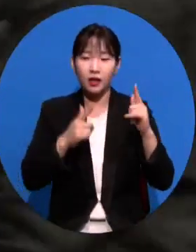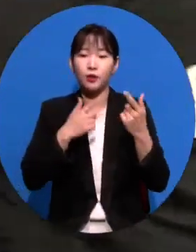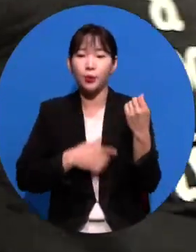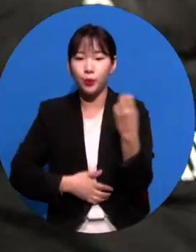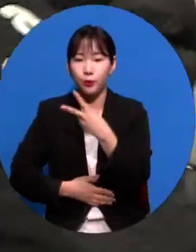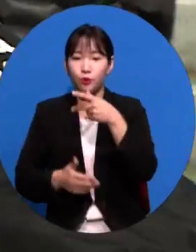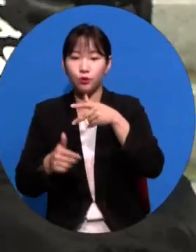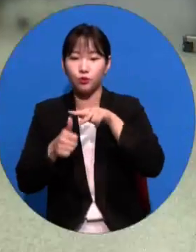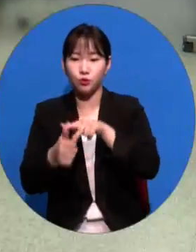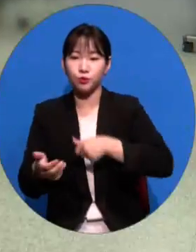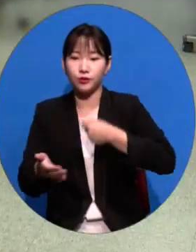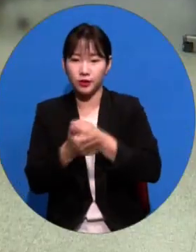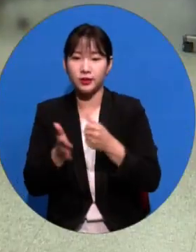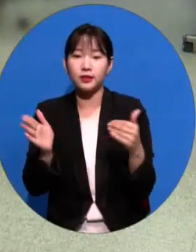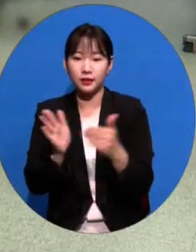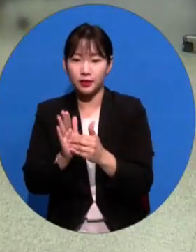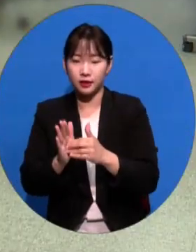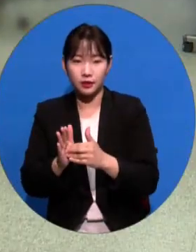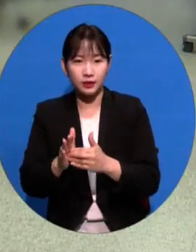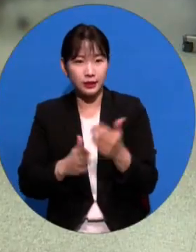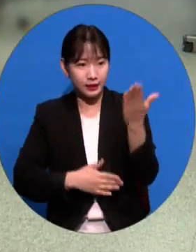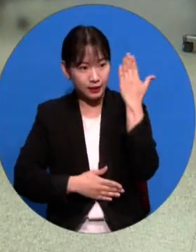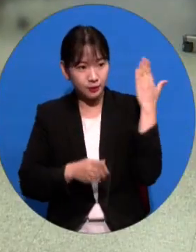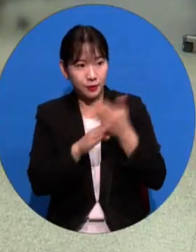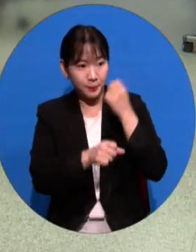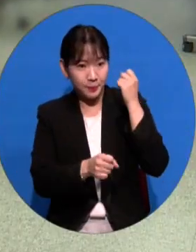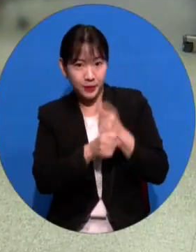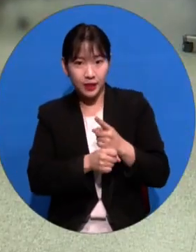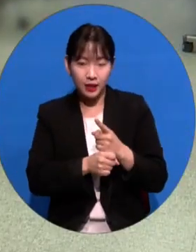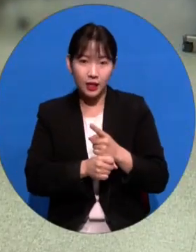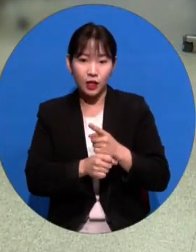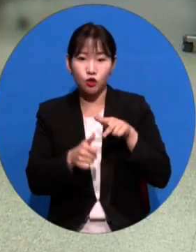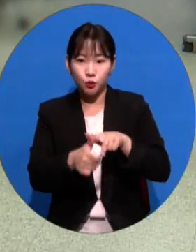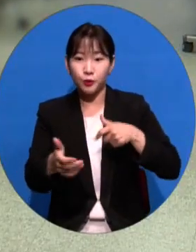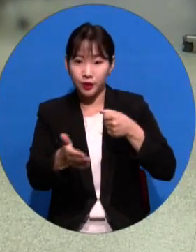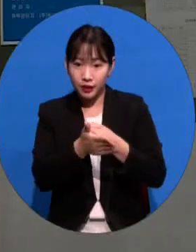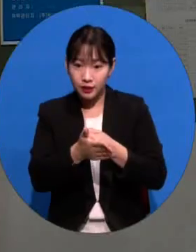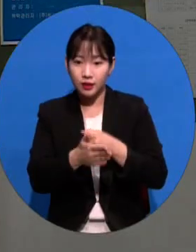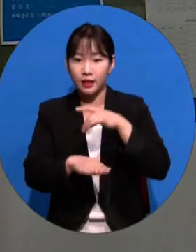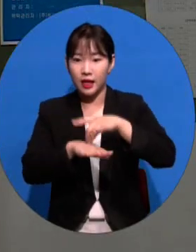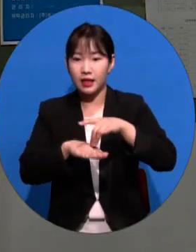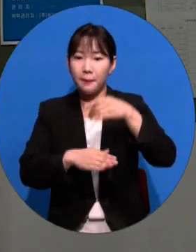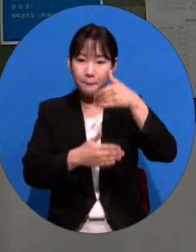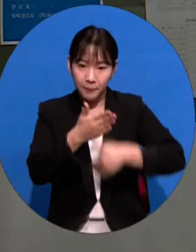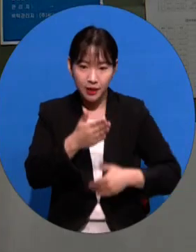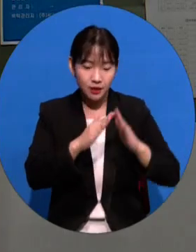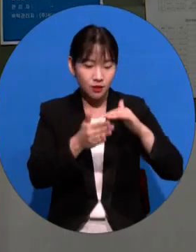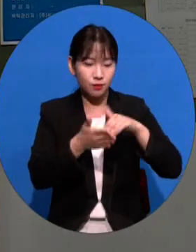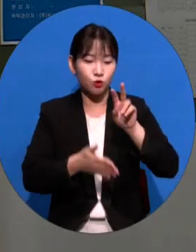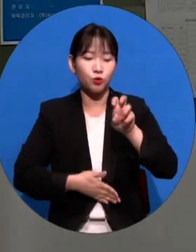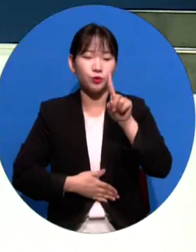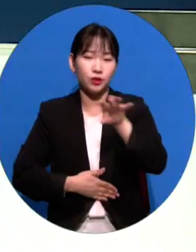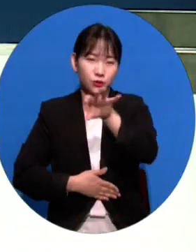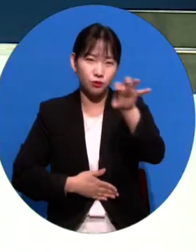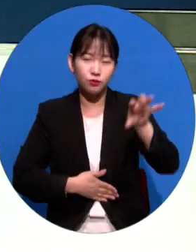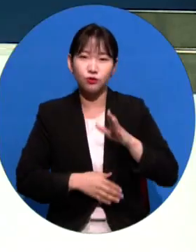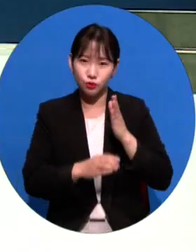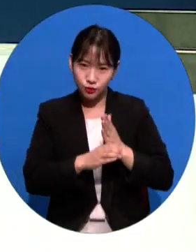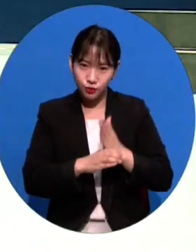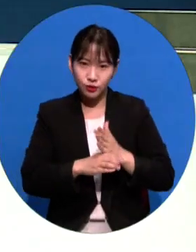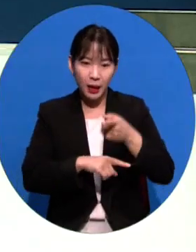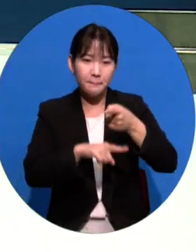확정됐습니다 일찌감치 후보가 확정된 해남군 을 제외한 전남 21개 시 군 가운데